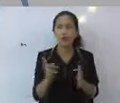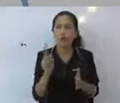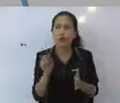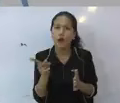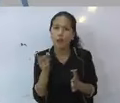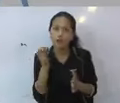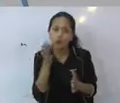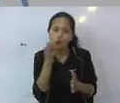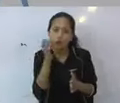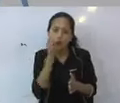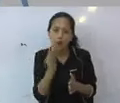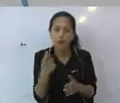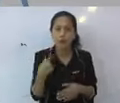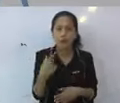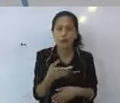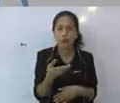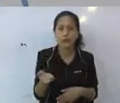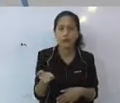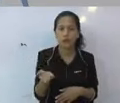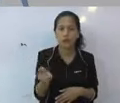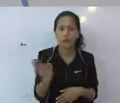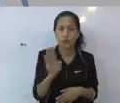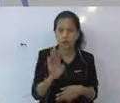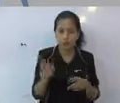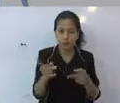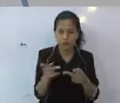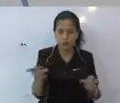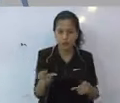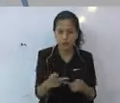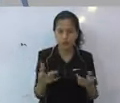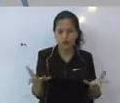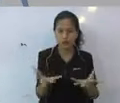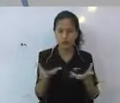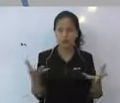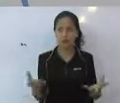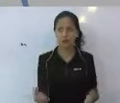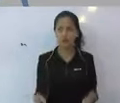sa Pangasinan, more on sila?